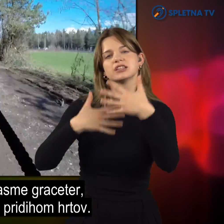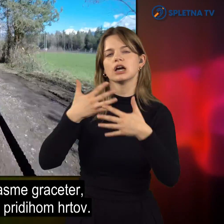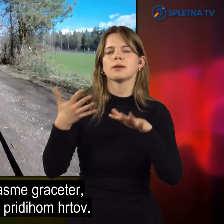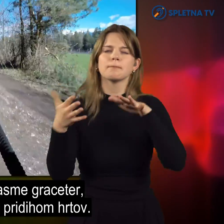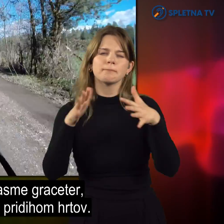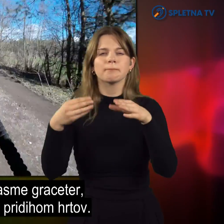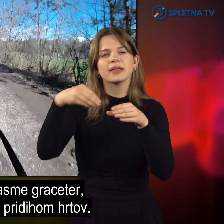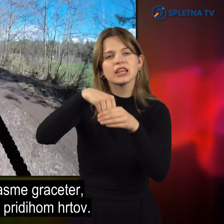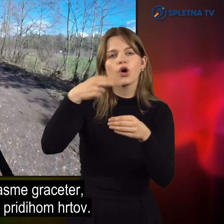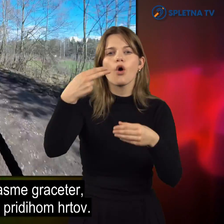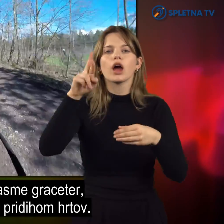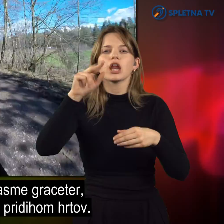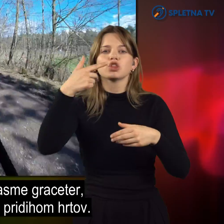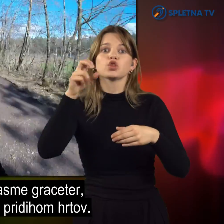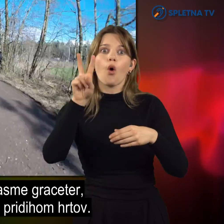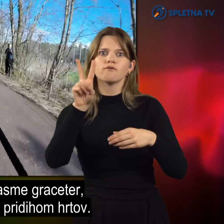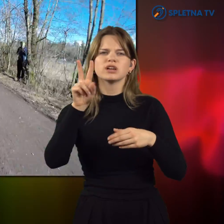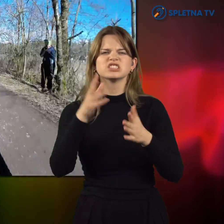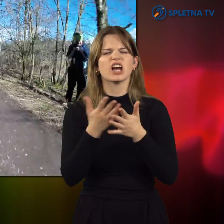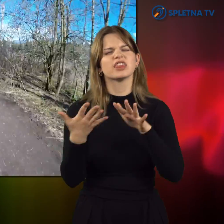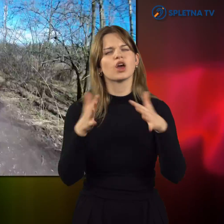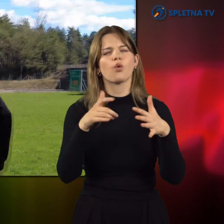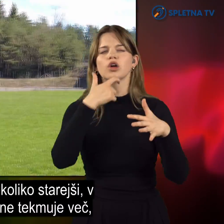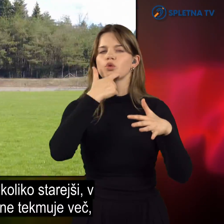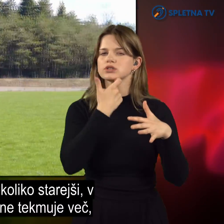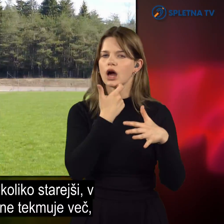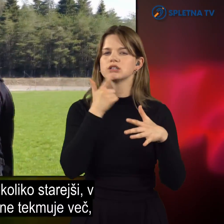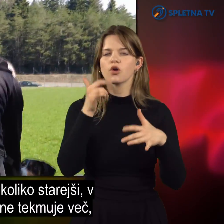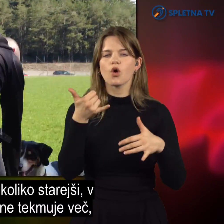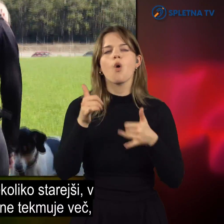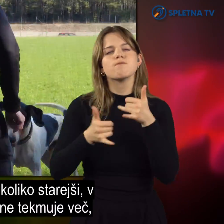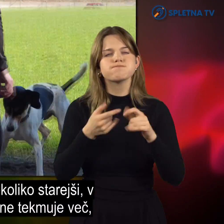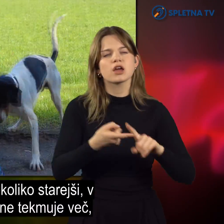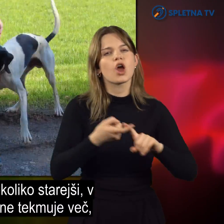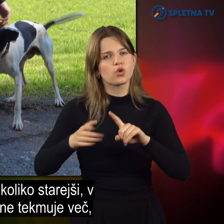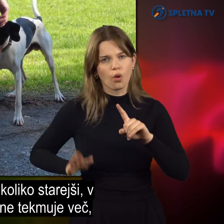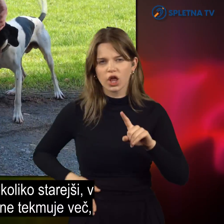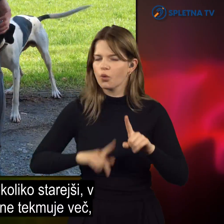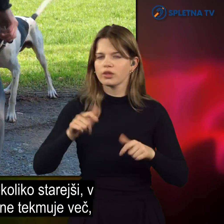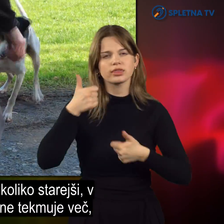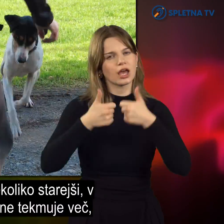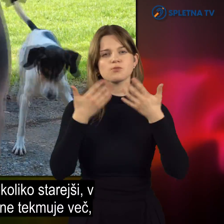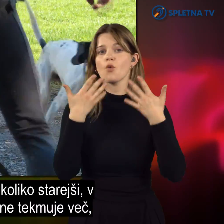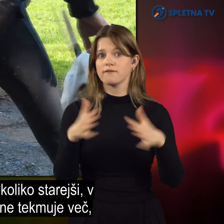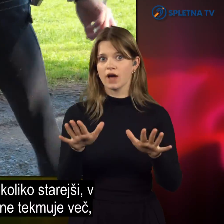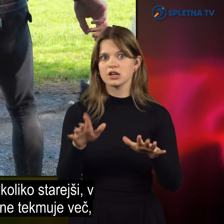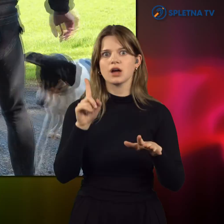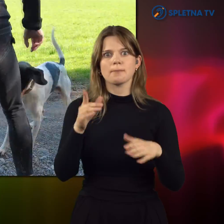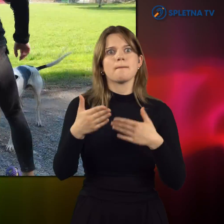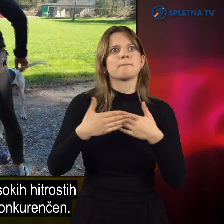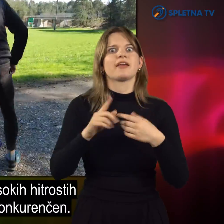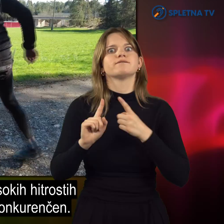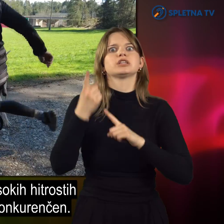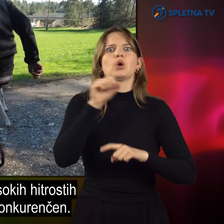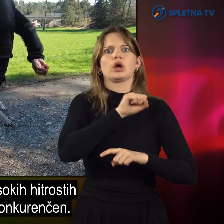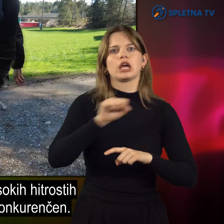Graceter, mešanica s pridihom hrtov. Ker je že nekoliko starejši, v bike-joringu ne tekmuje več,